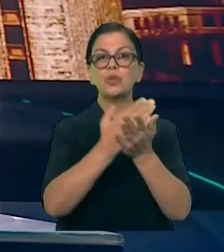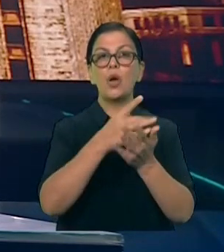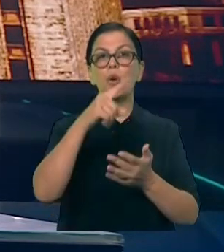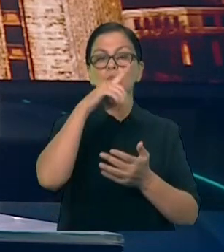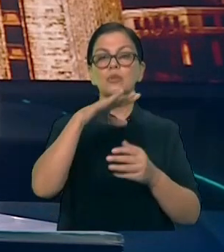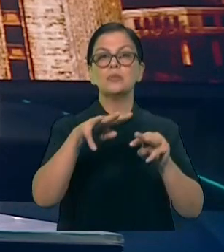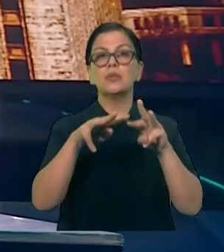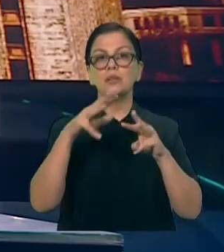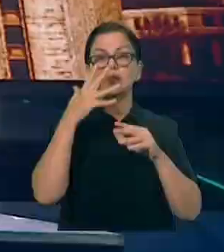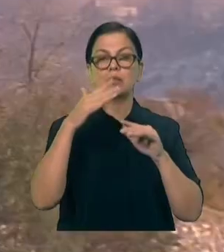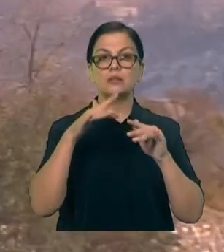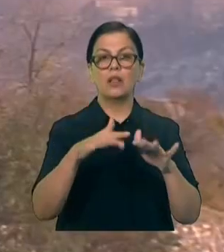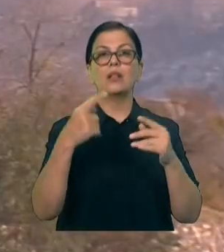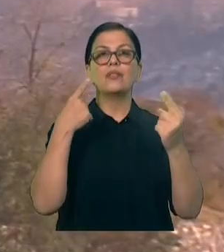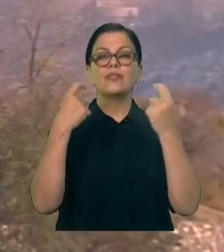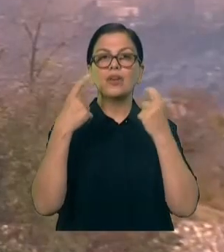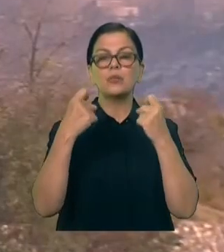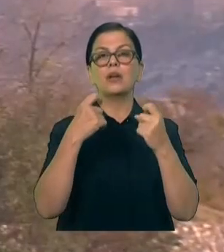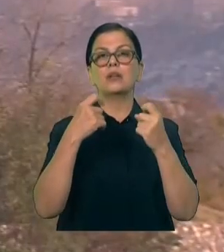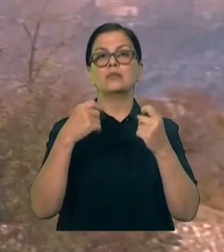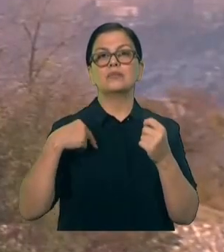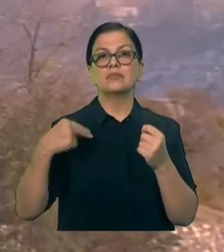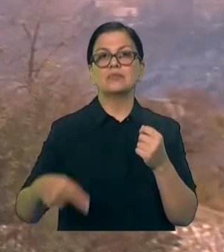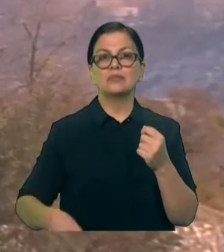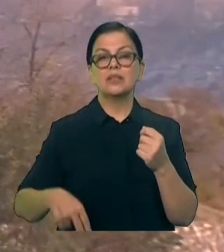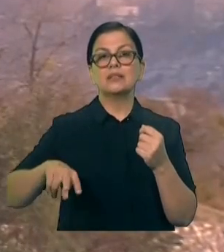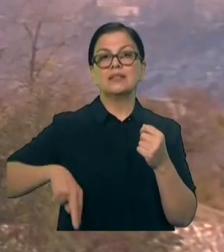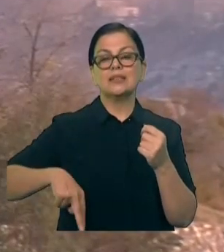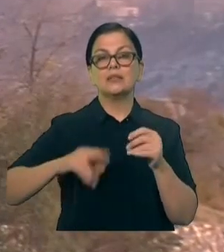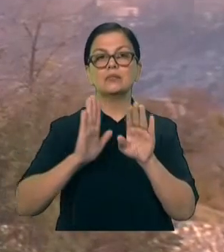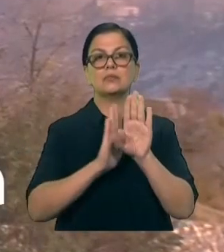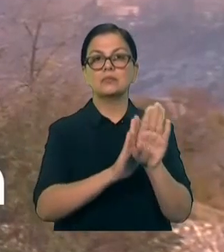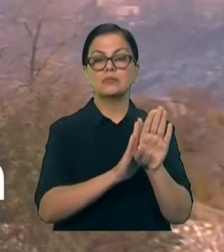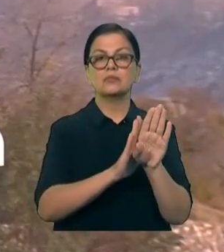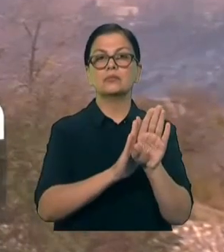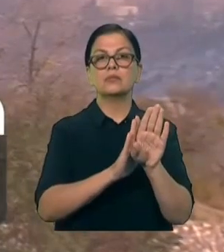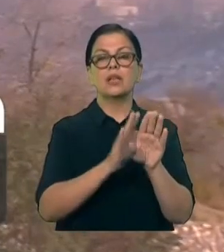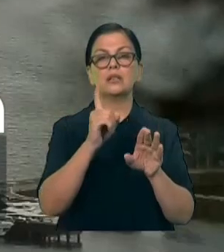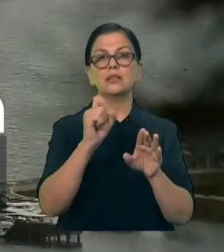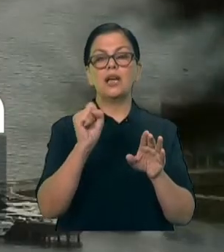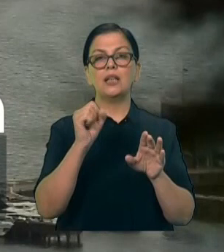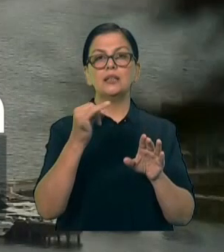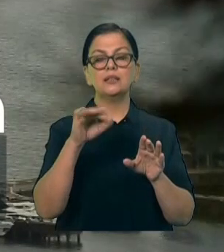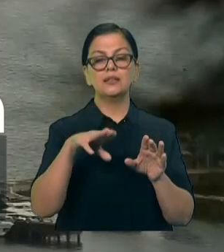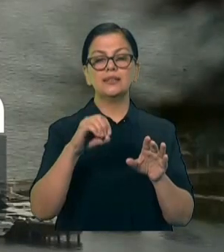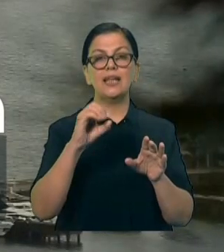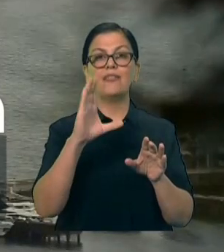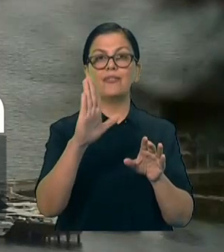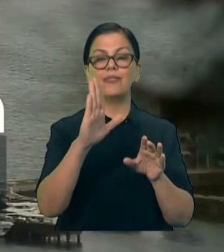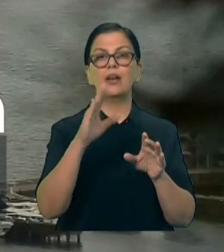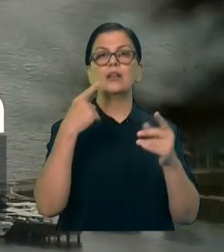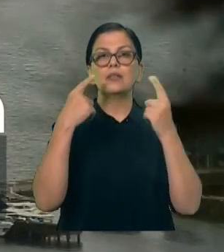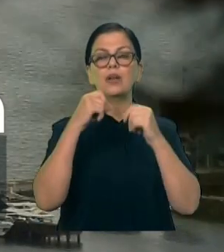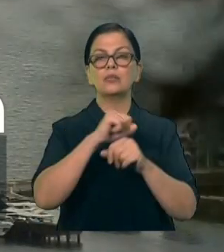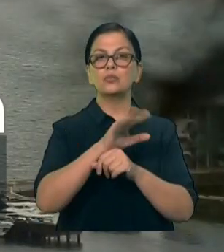Rusiya Xarici İşlər Nazirliyinin İnformasiya və Mətbuat Departamentinin direktor müavini Aleksey Zaytsev bu barədə açıqlama verib. Rusiyalı